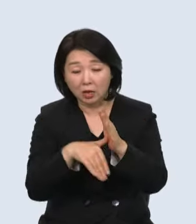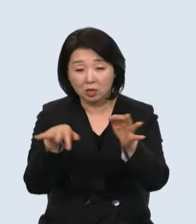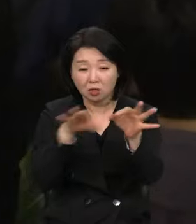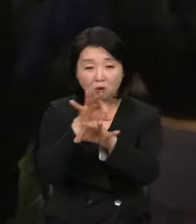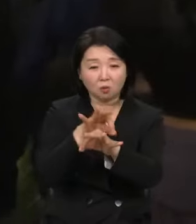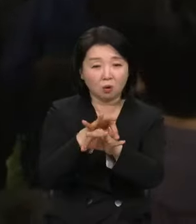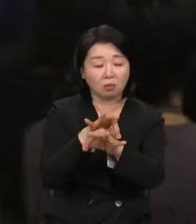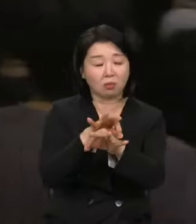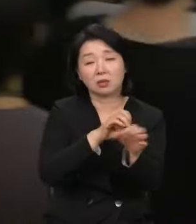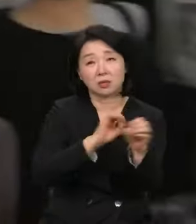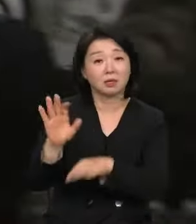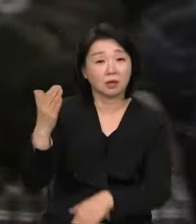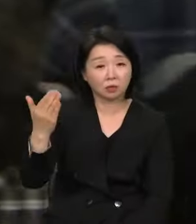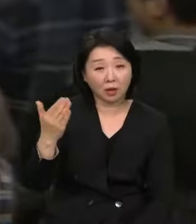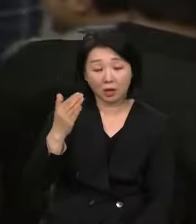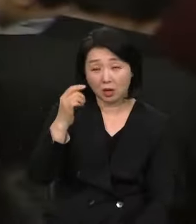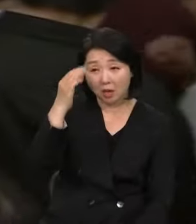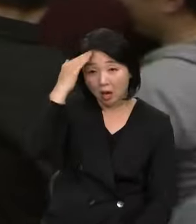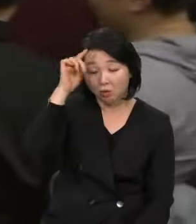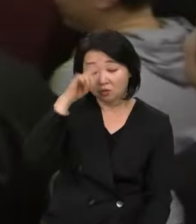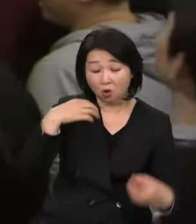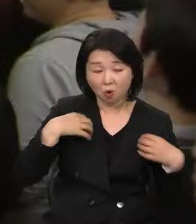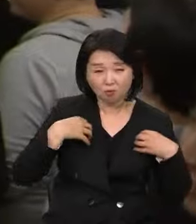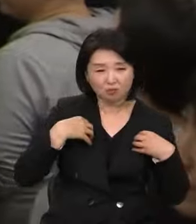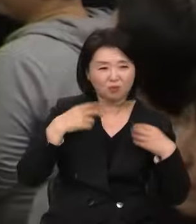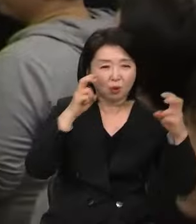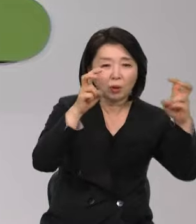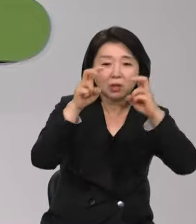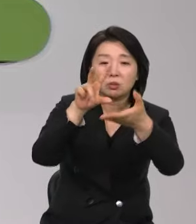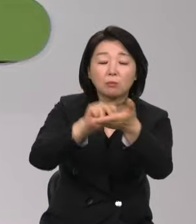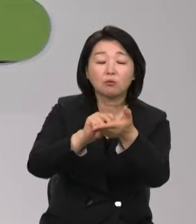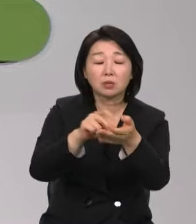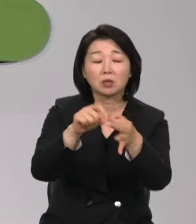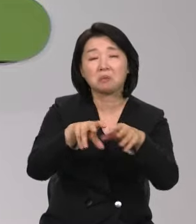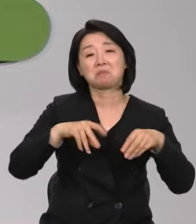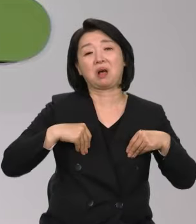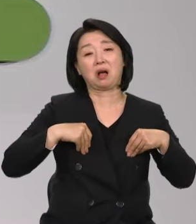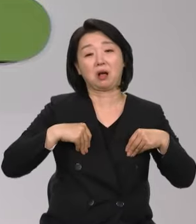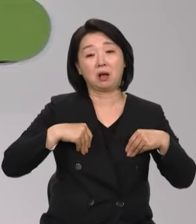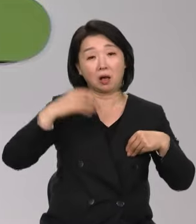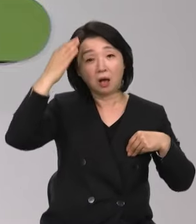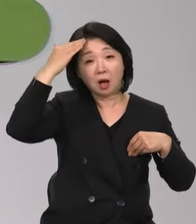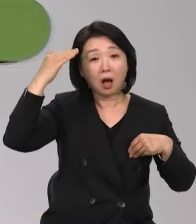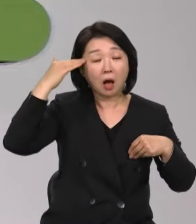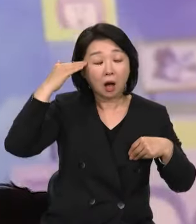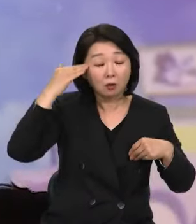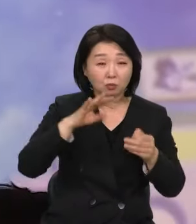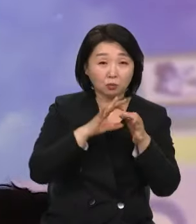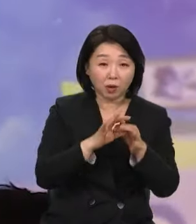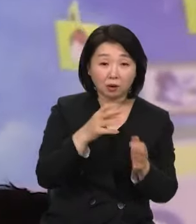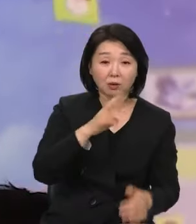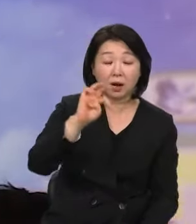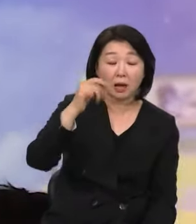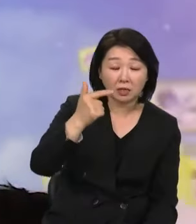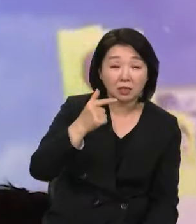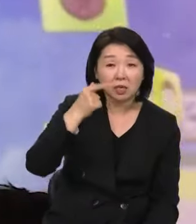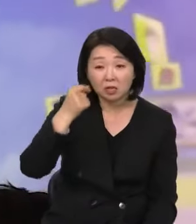됩니다 우리정부가 기업간의 일이라며 손놓고 있던 사이 한국산 메신저 라인이 일본 기업으로